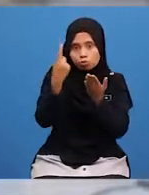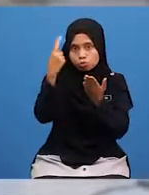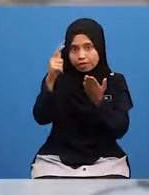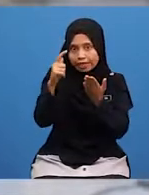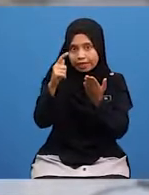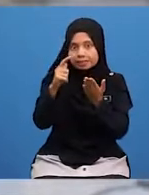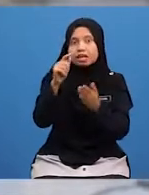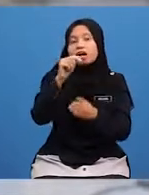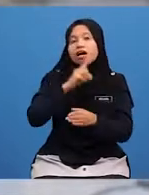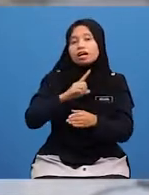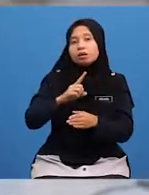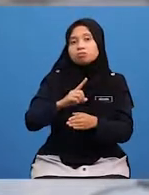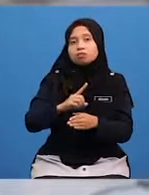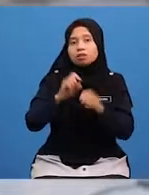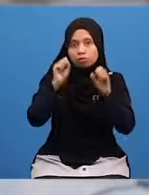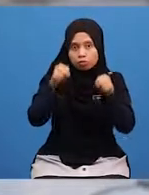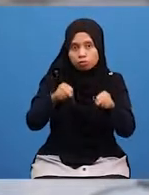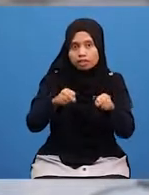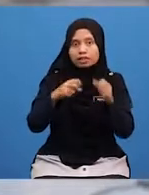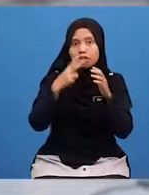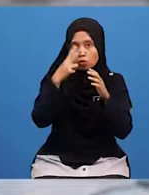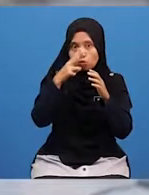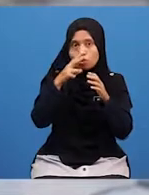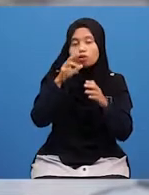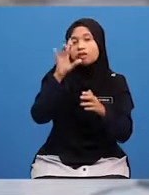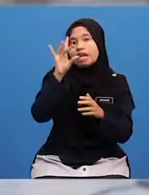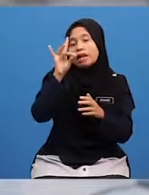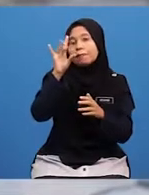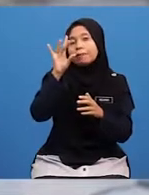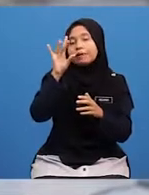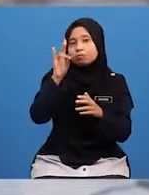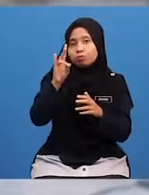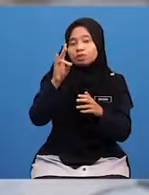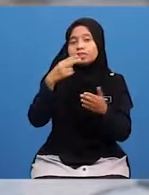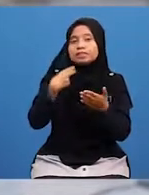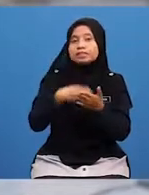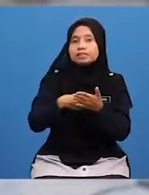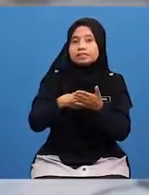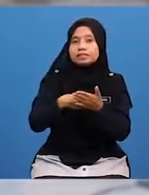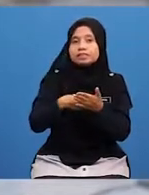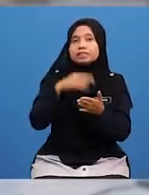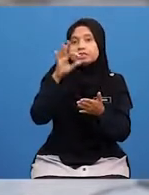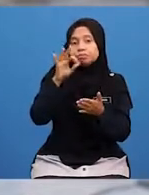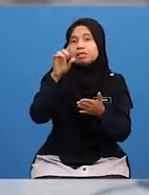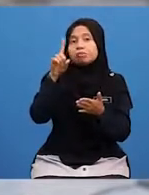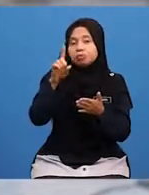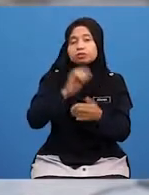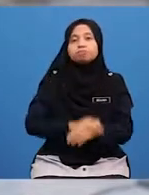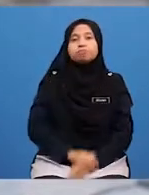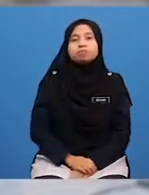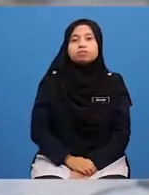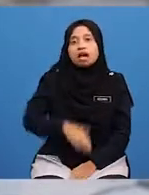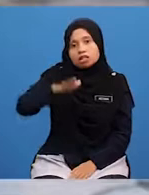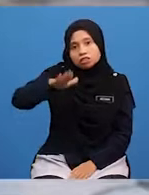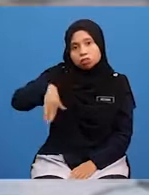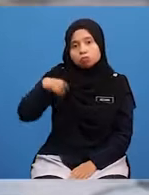Islam Tingkatan 3, bolehlah merujuk muka surat 83 hingga muka surat 91.